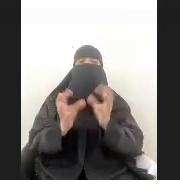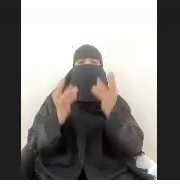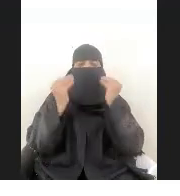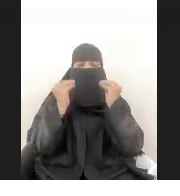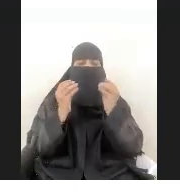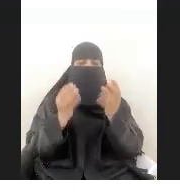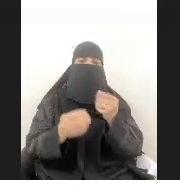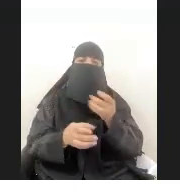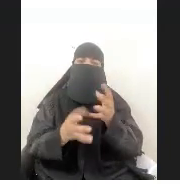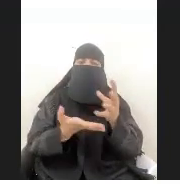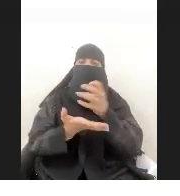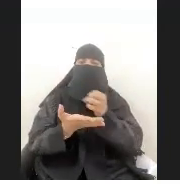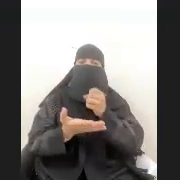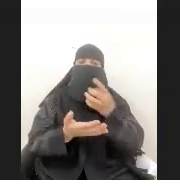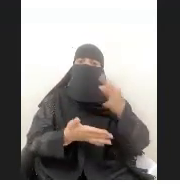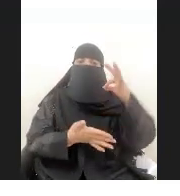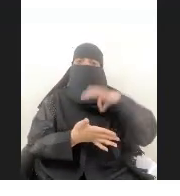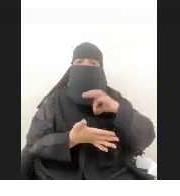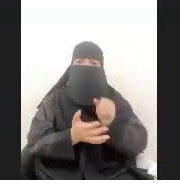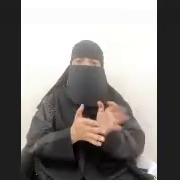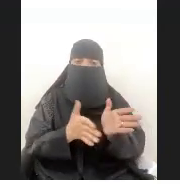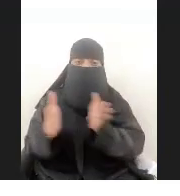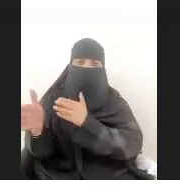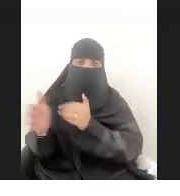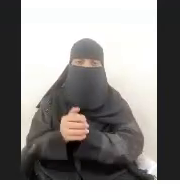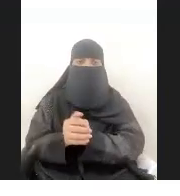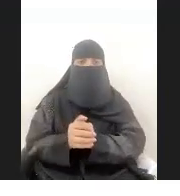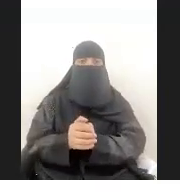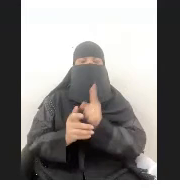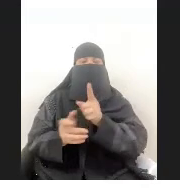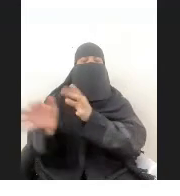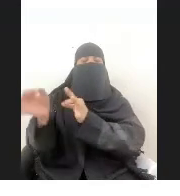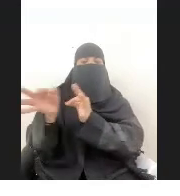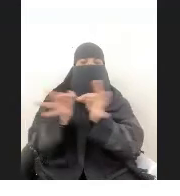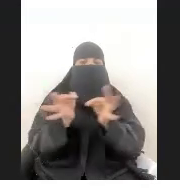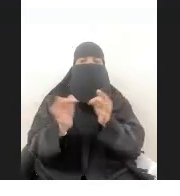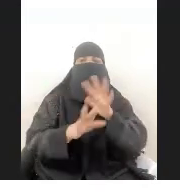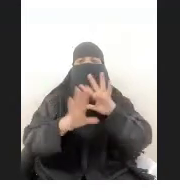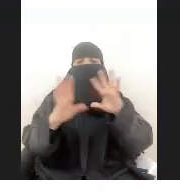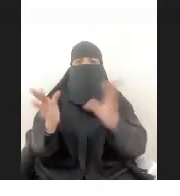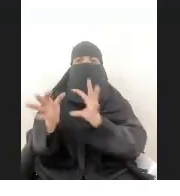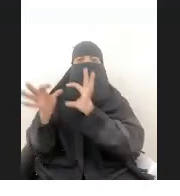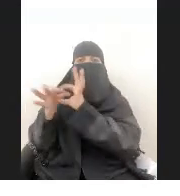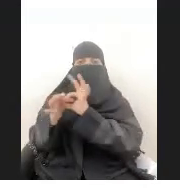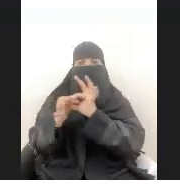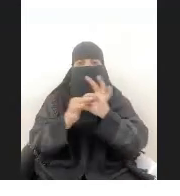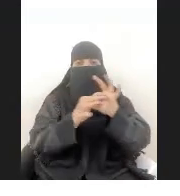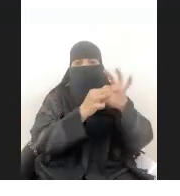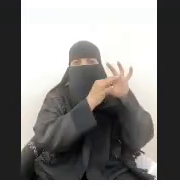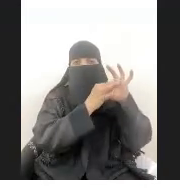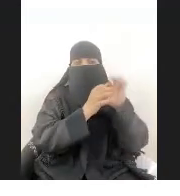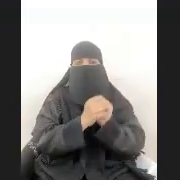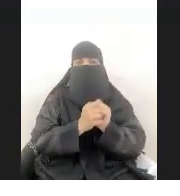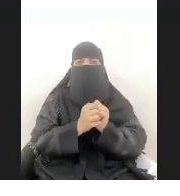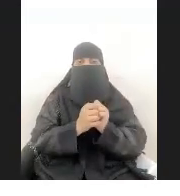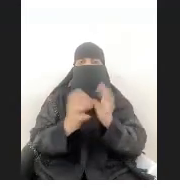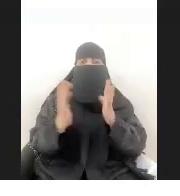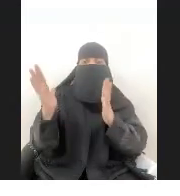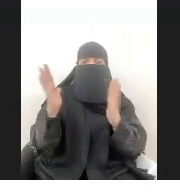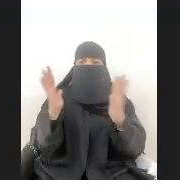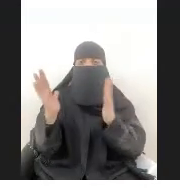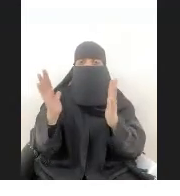ما ذكرنا، تكون أجزاء المحتوى المصغر ضمن مخطط كلي مترابط للمحتوى، يعني في النهاية يعطيني منتج واحد